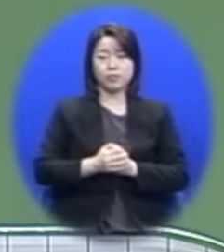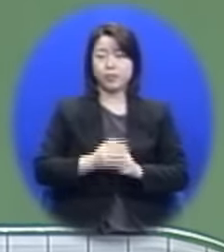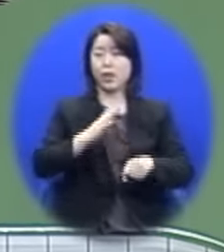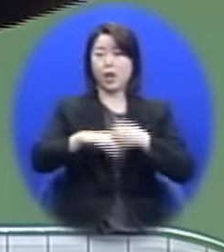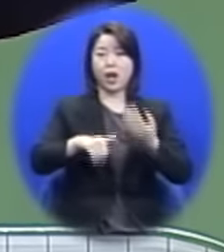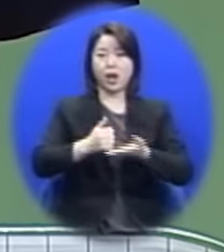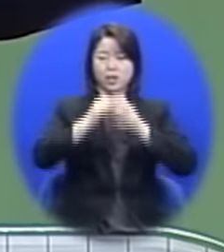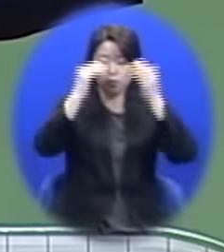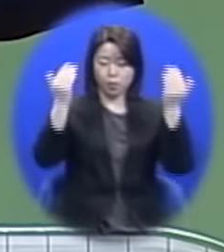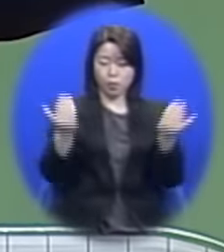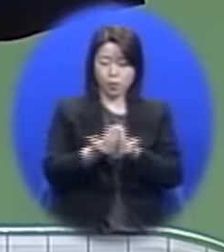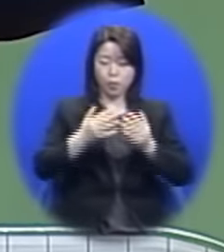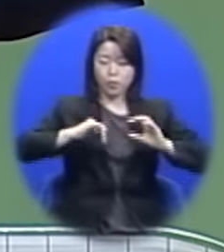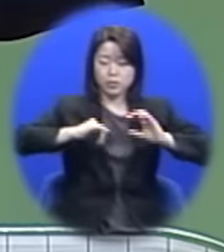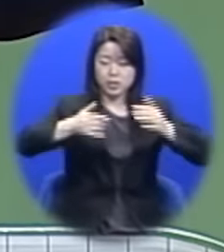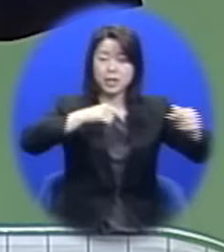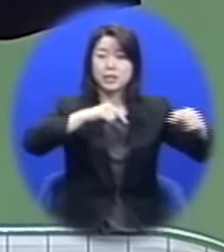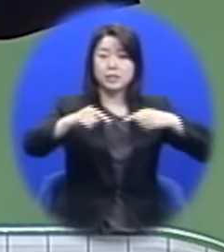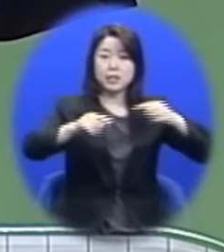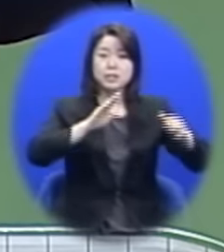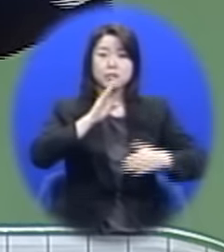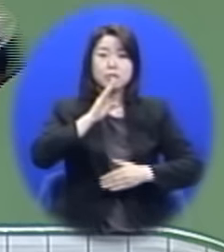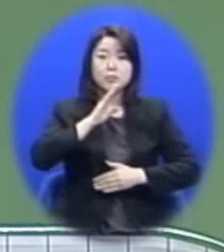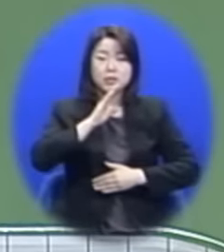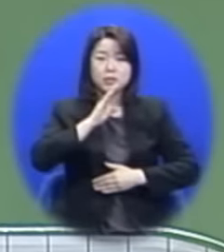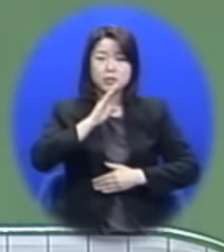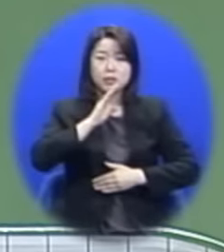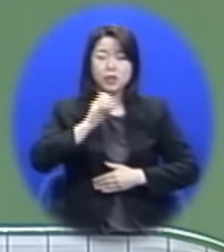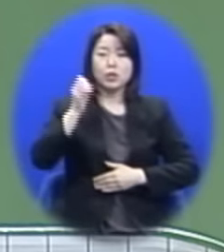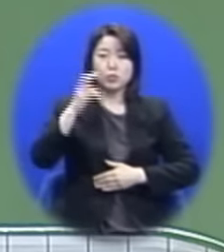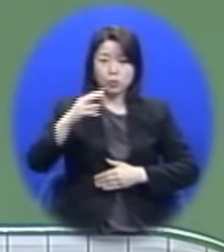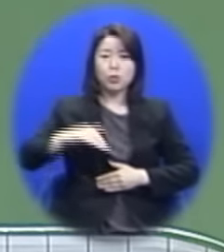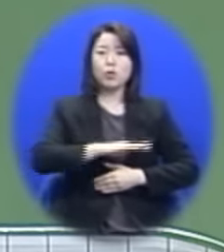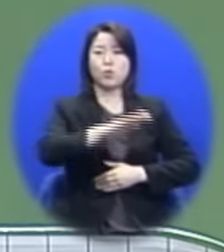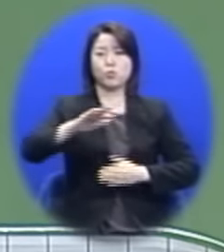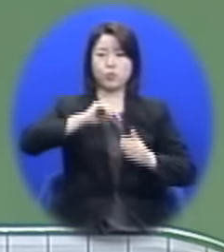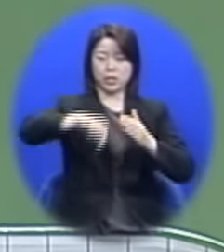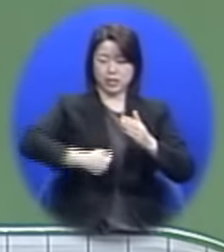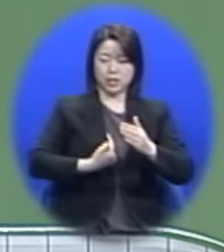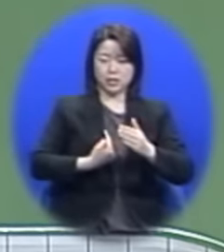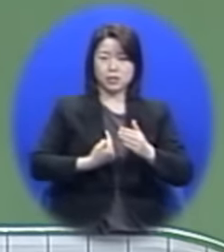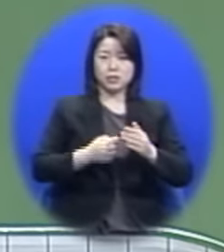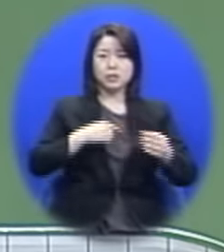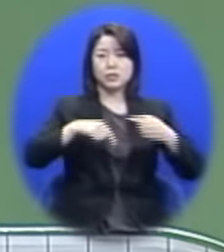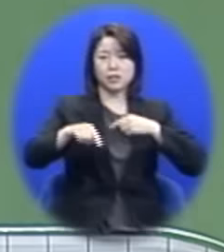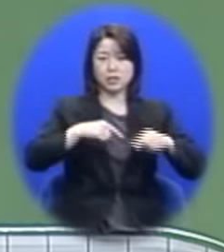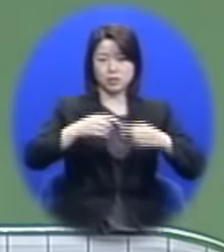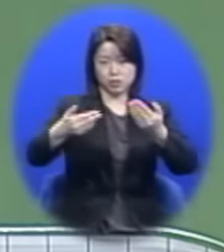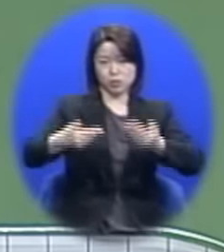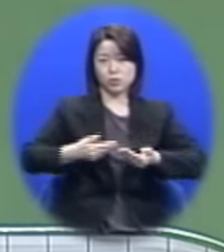하나님이 온 세상을 다스리시지만 또 우리 자신을 다스리시잖아요.